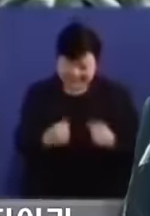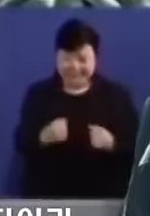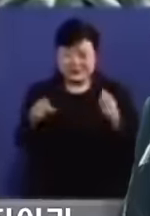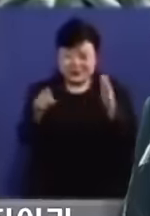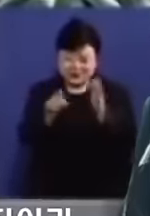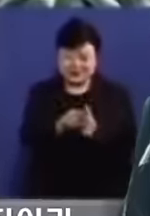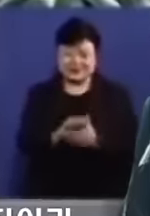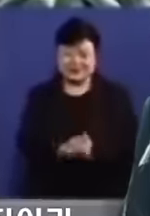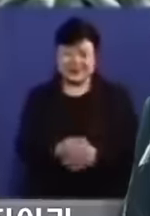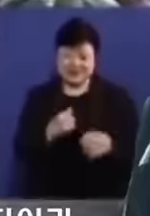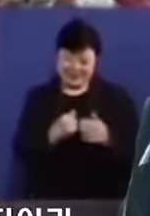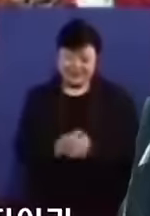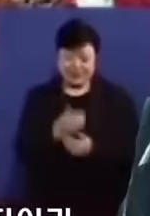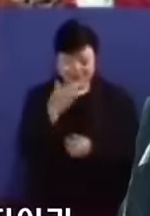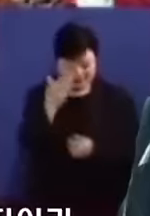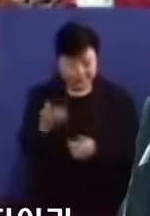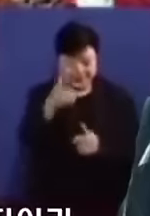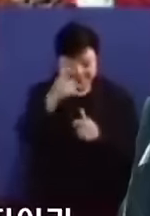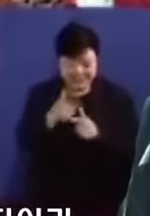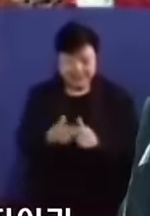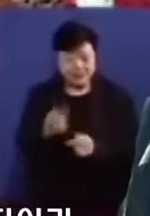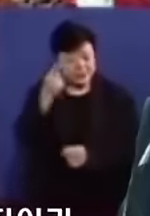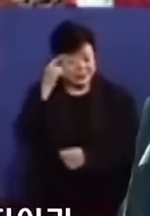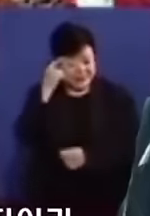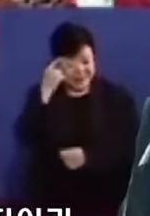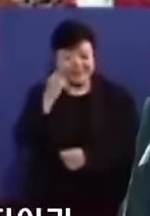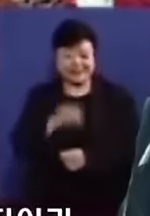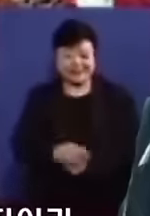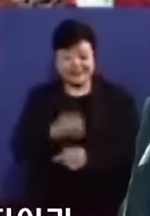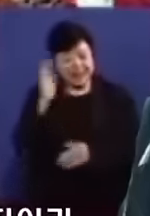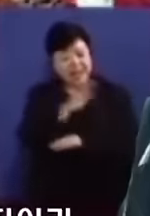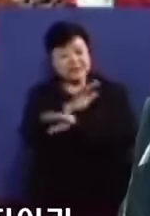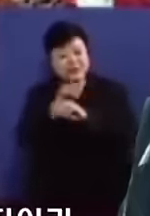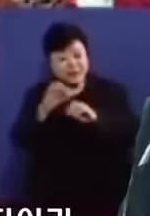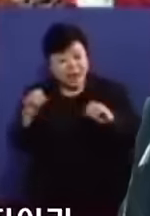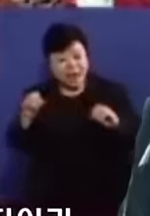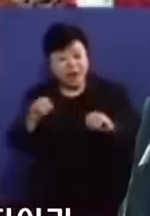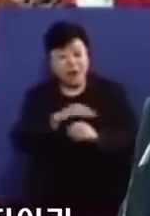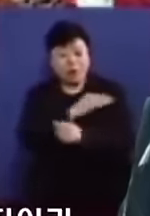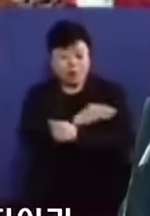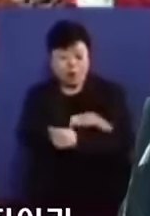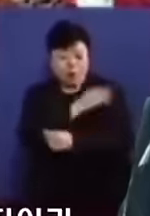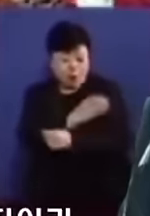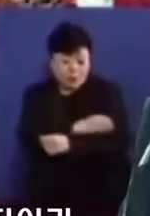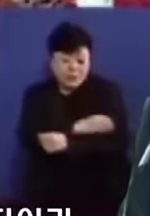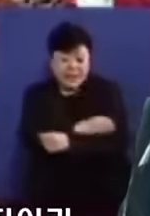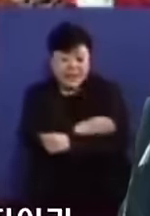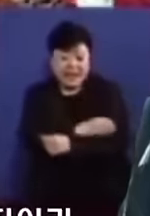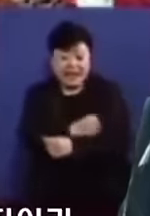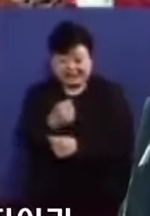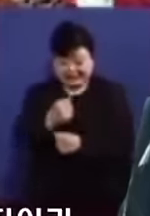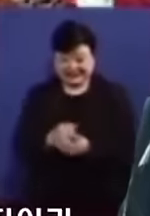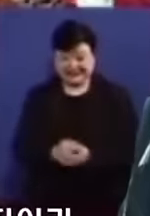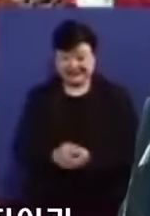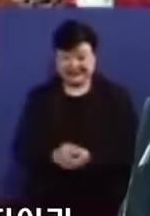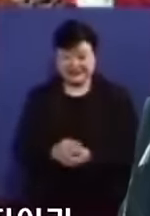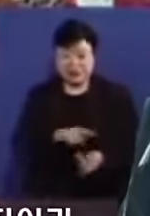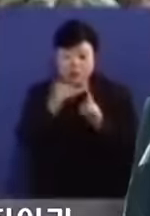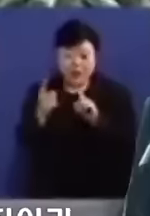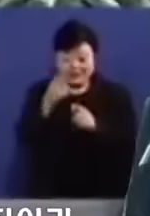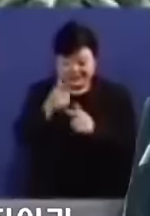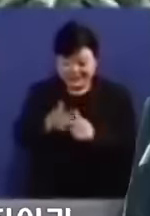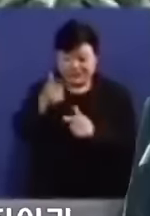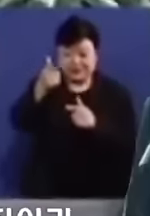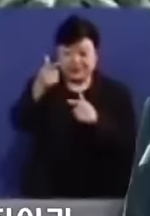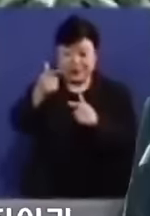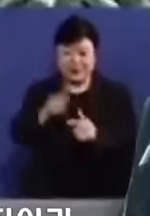것입니다. 그러므로 여러분은 예수님을 생각할 때 하늘과 땅의 모든 권세를 다 가진 부활하신